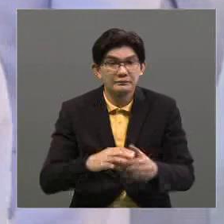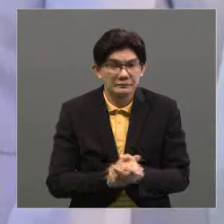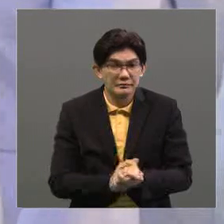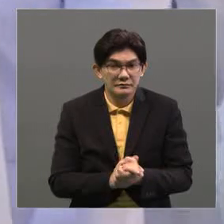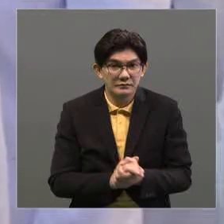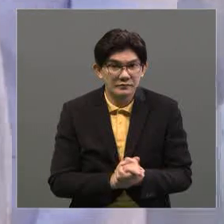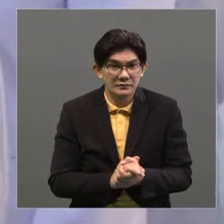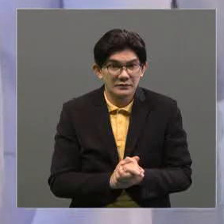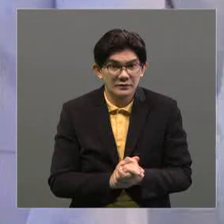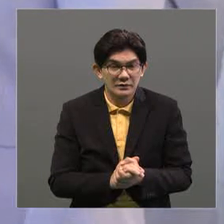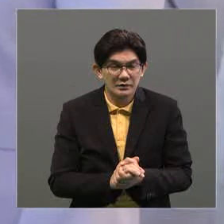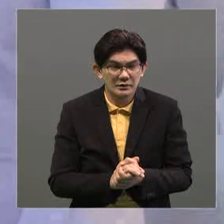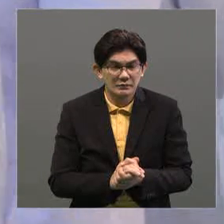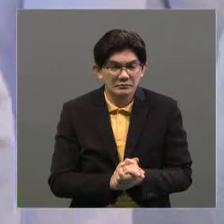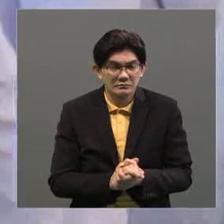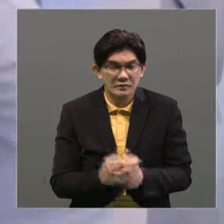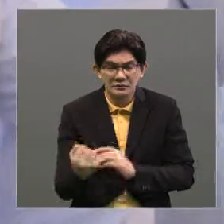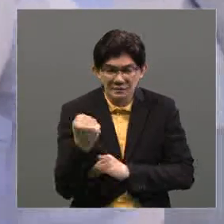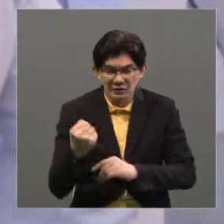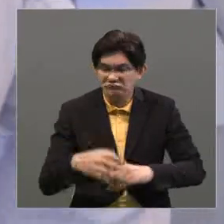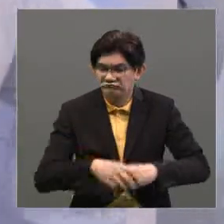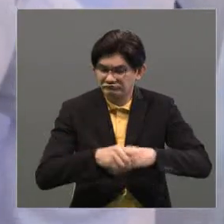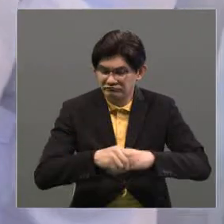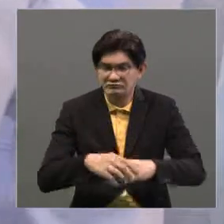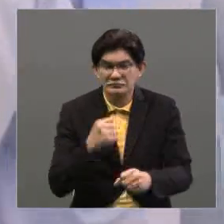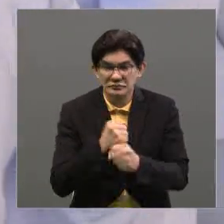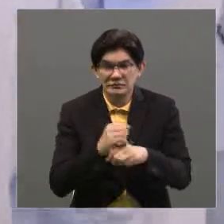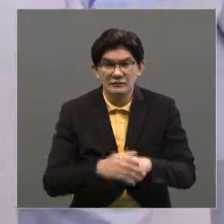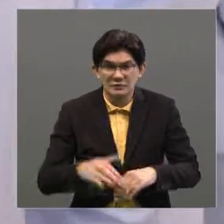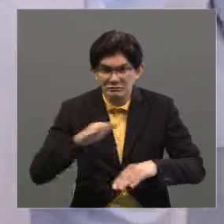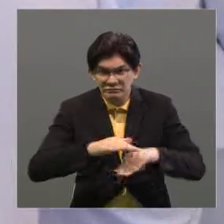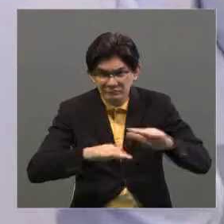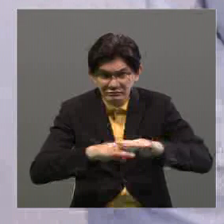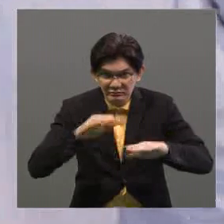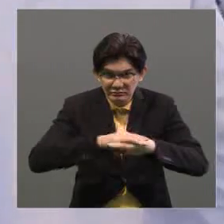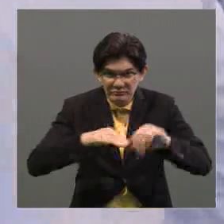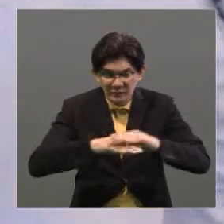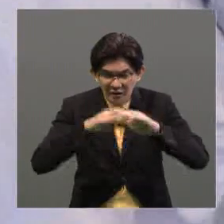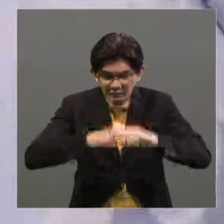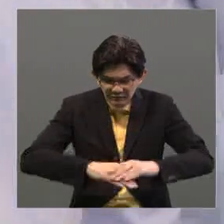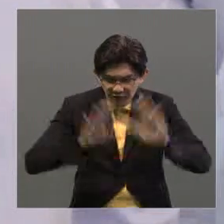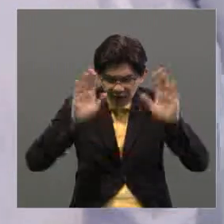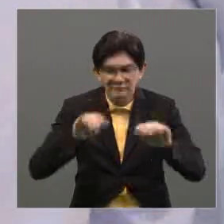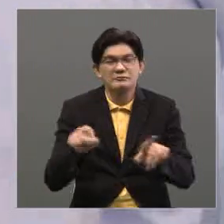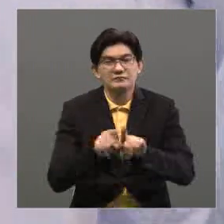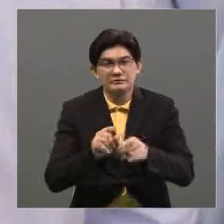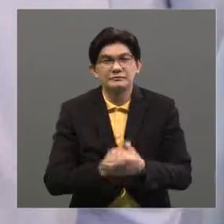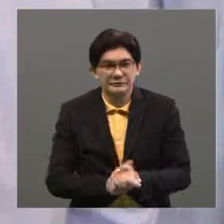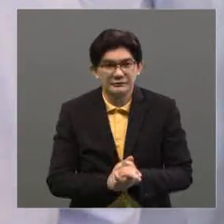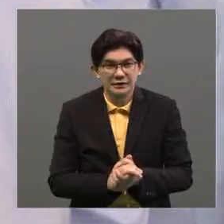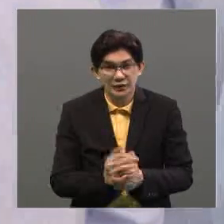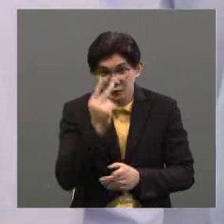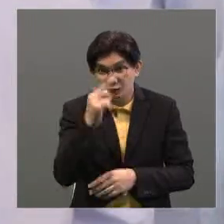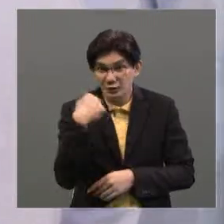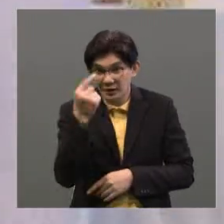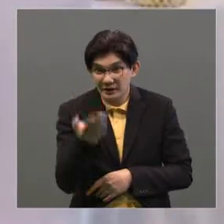กันแบบว่าทับๆกันเหมือนเวลาจะรวมพลังกันทำอะไรสักอย่างแล้วก็บูมอ่ะจะมือทับๆกันแล้วก็บูมเฮ้ขึ้นมาเนี่ยนะดูสิคุณผู้ชม